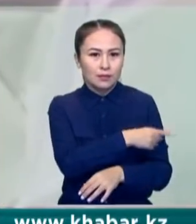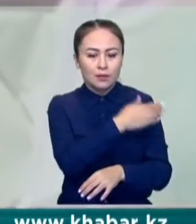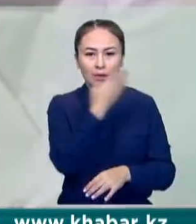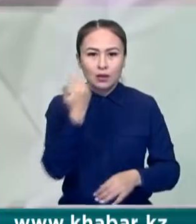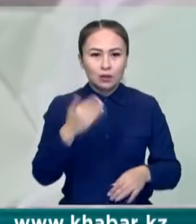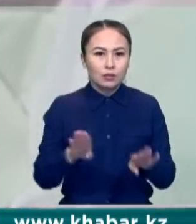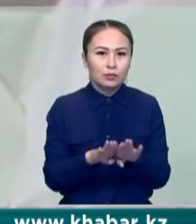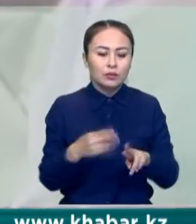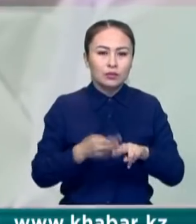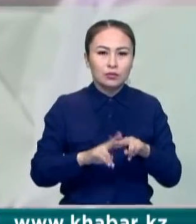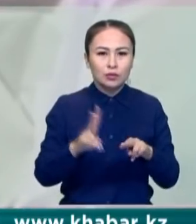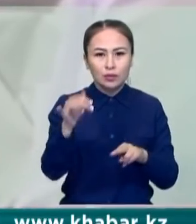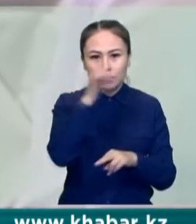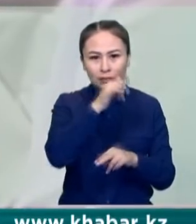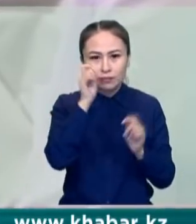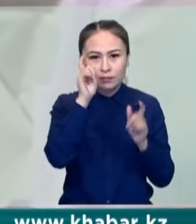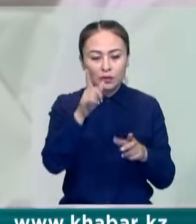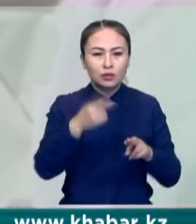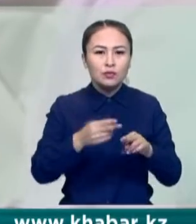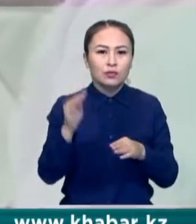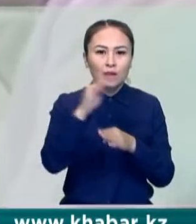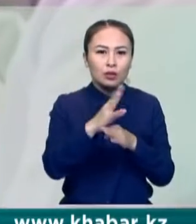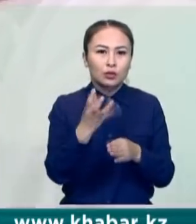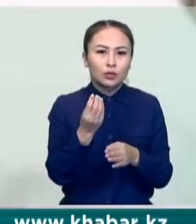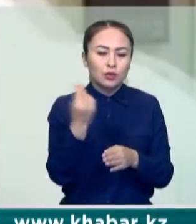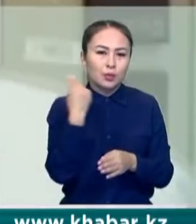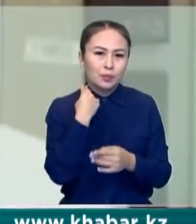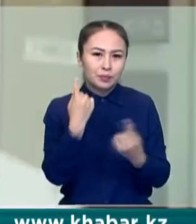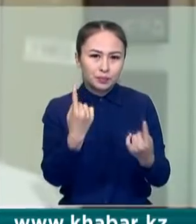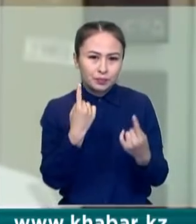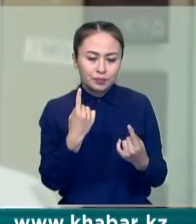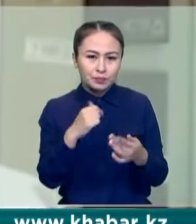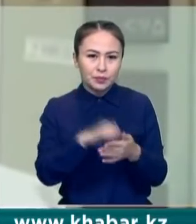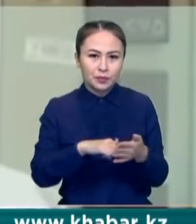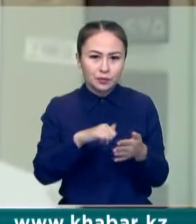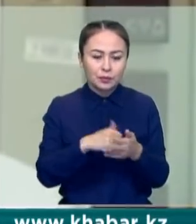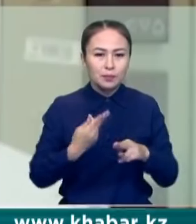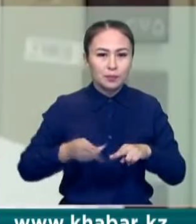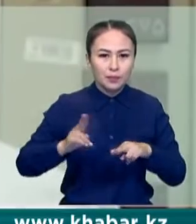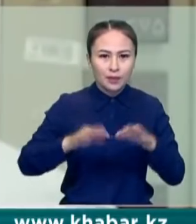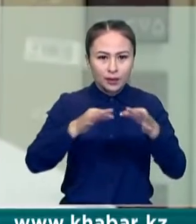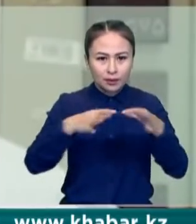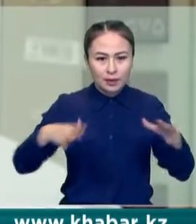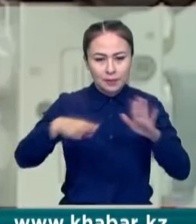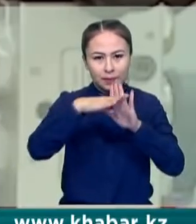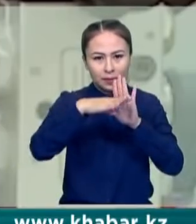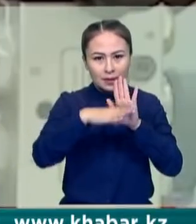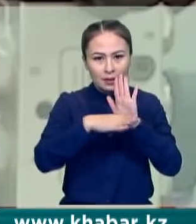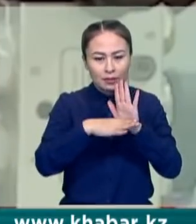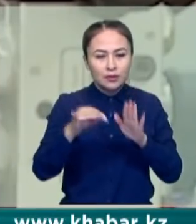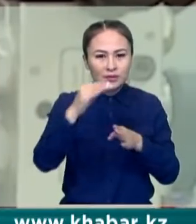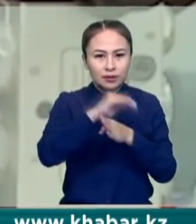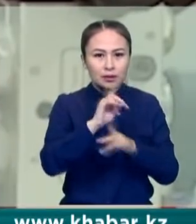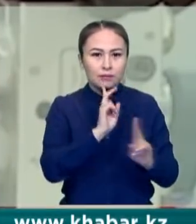санкциядан көз ашпай келе жатқан Иран болса, тағы да қарызға белшеден бата түседі. Сондықтан ядролық бағдарлама төңірегіндегі